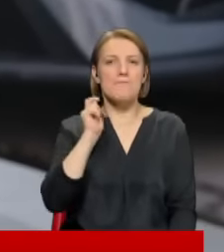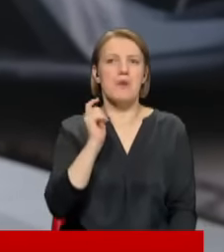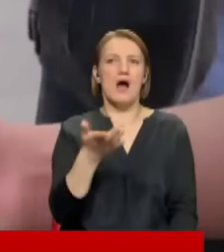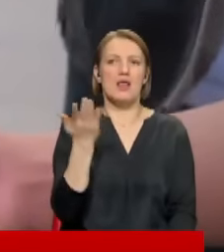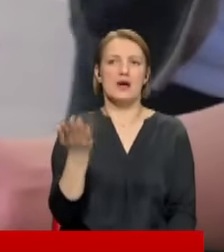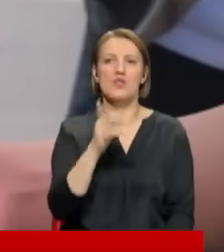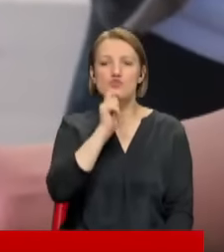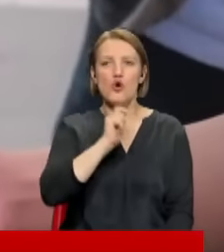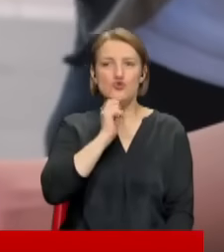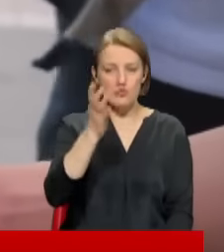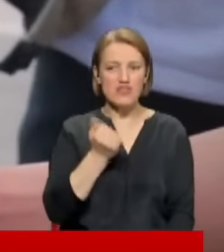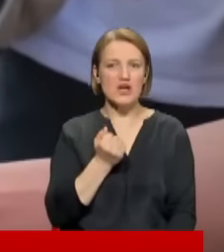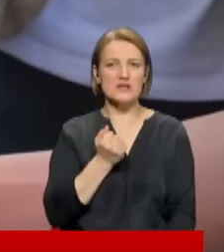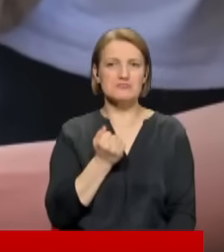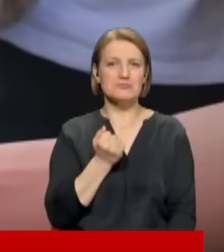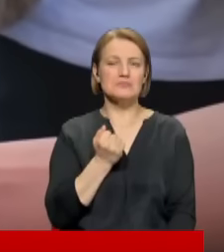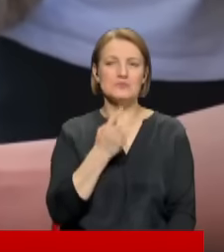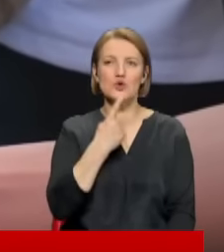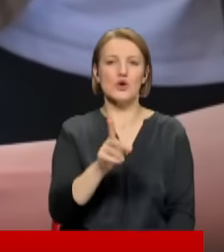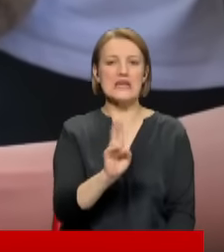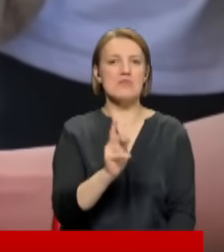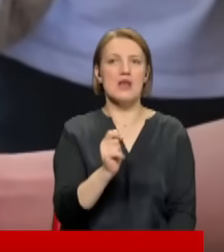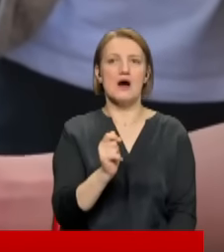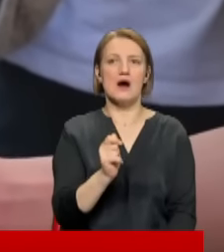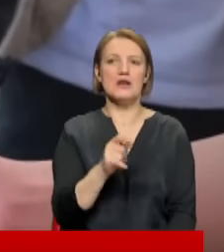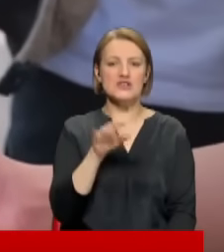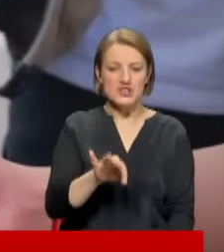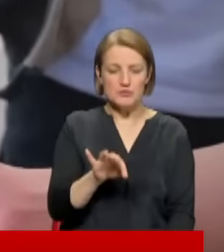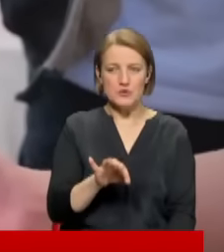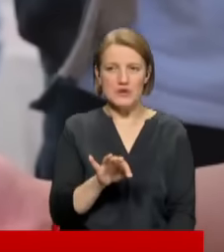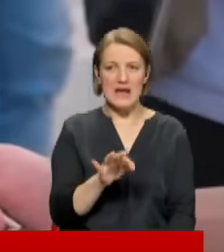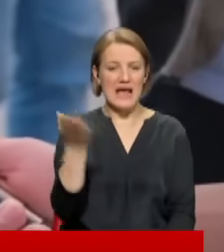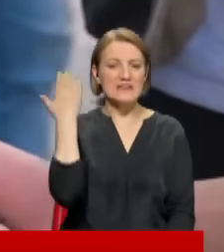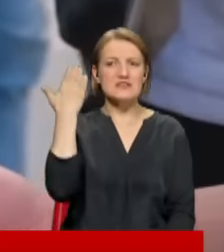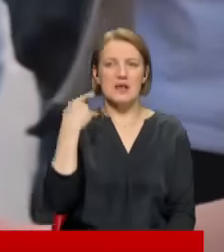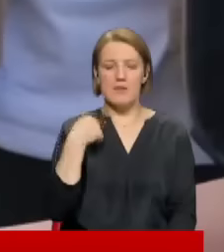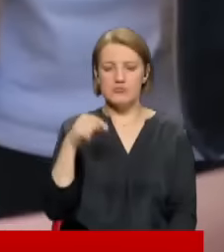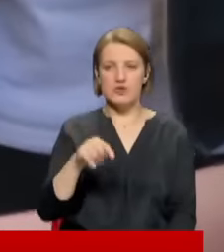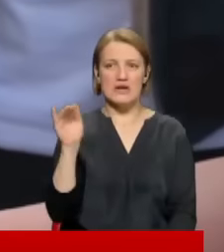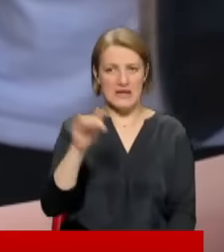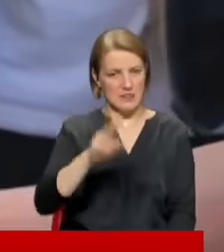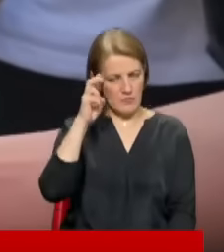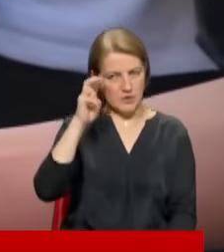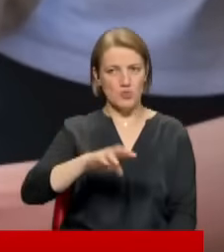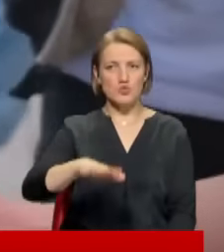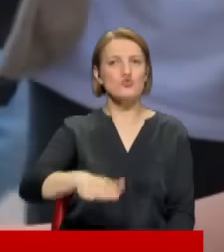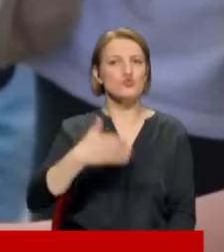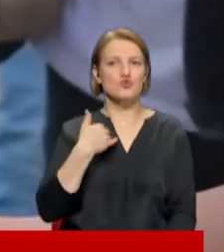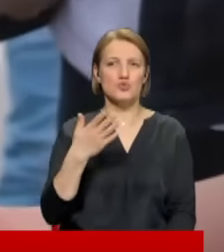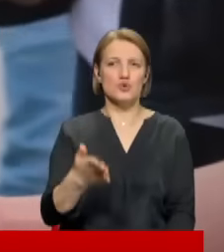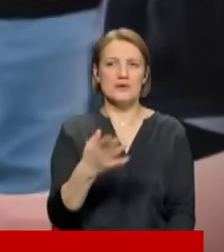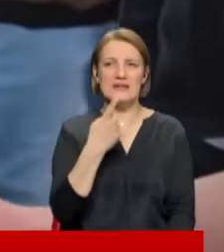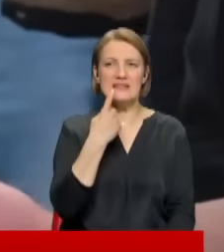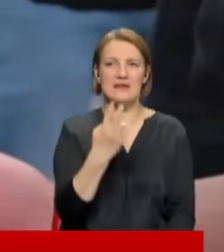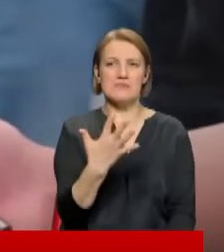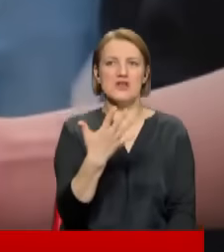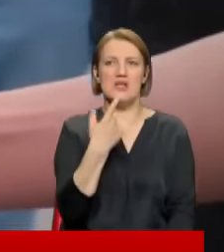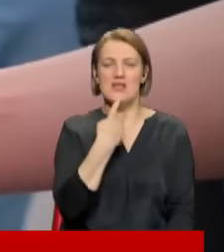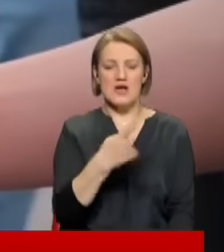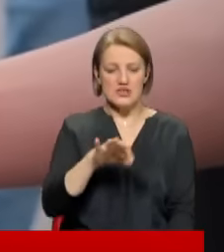pahalandı. Dondurma alacaktım. Diyor ki 20 lira. Şimdi eskiden ben buraya geldim hatırlıyorum küçükken. Dedi 5